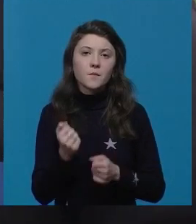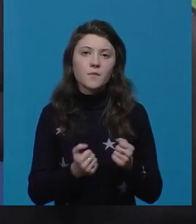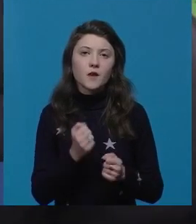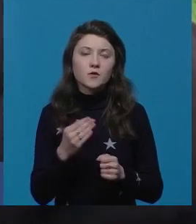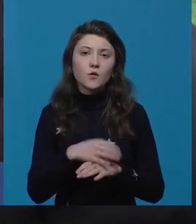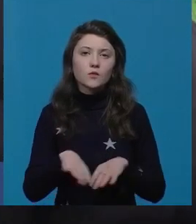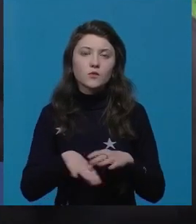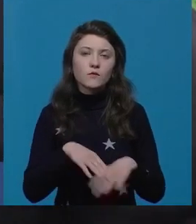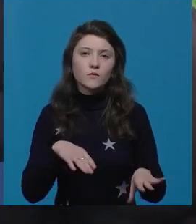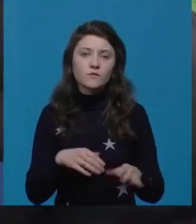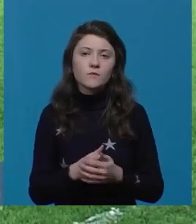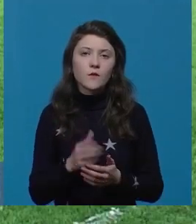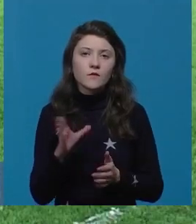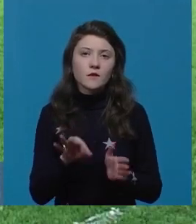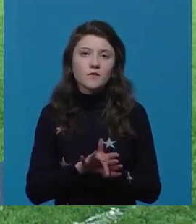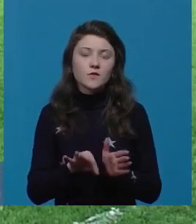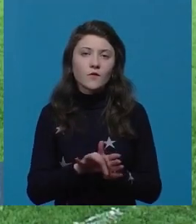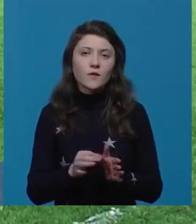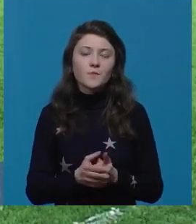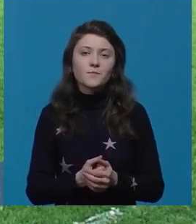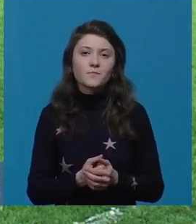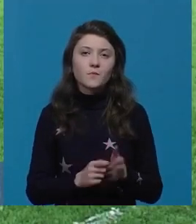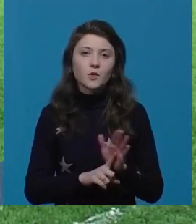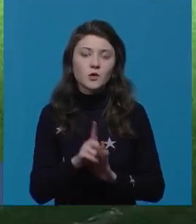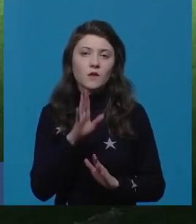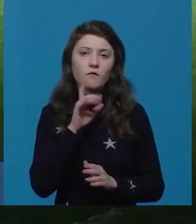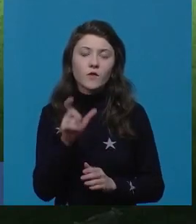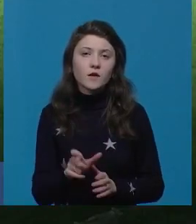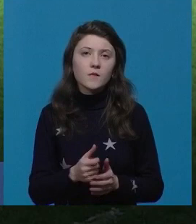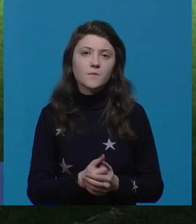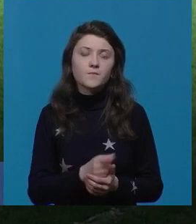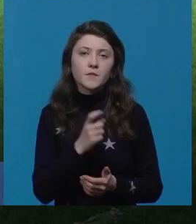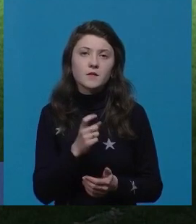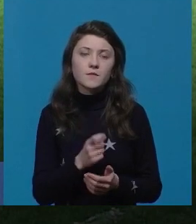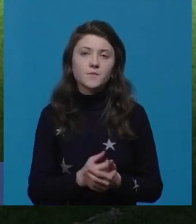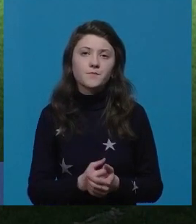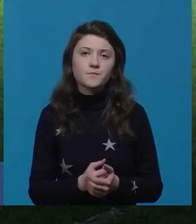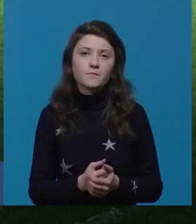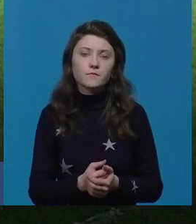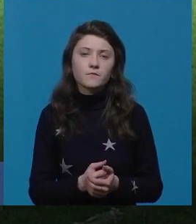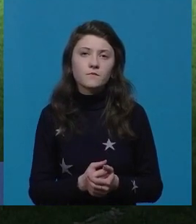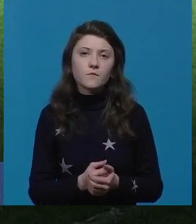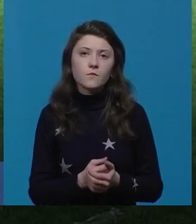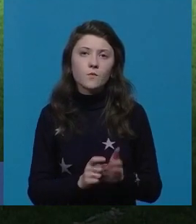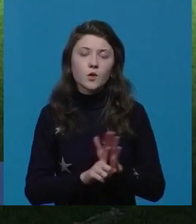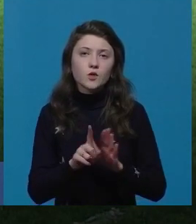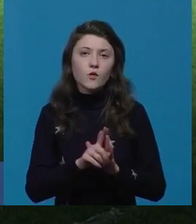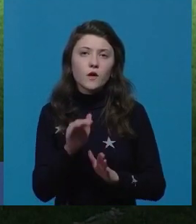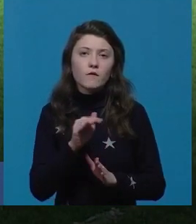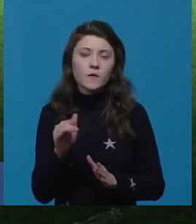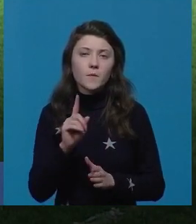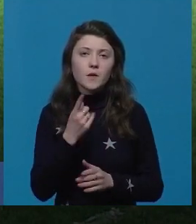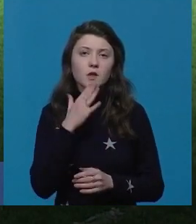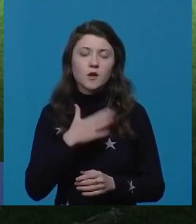нього позлітали всі кросовки. Починала вона буквально Марія з початкового рівня, з перших наших